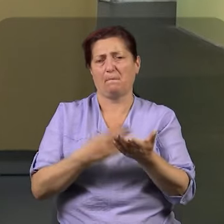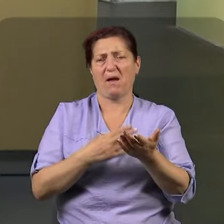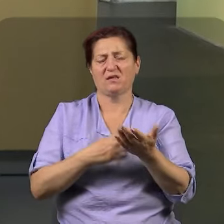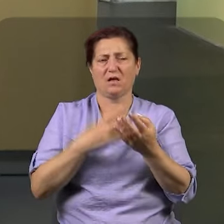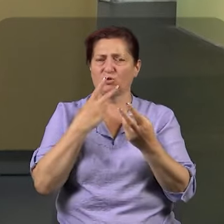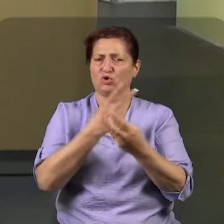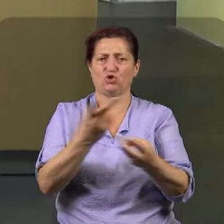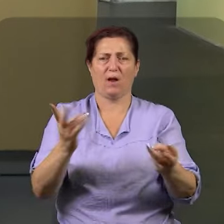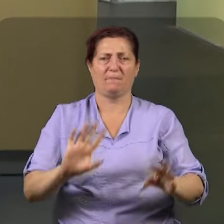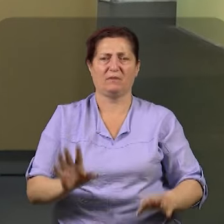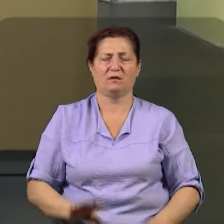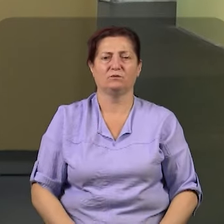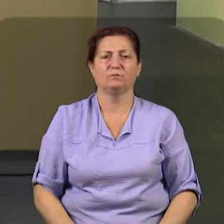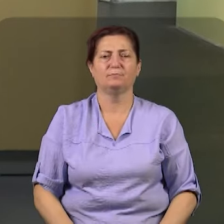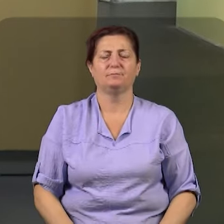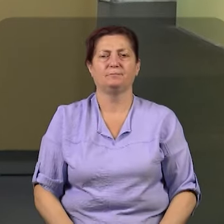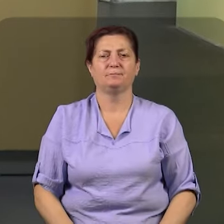շատ էր օգտագործվում